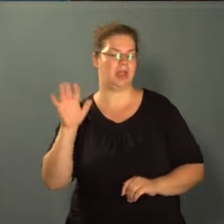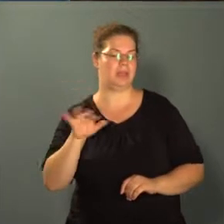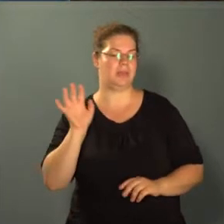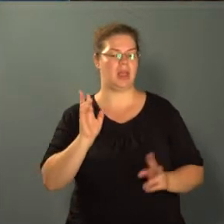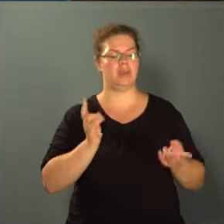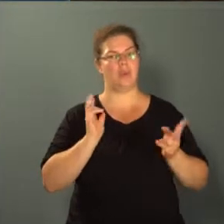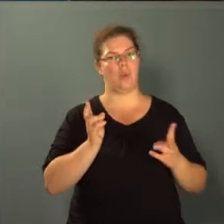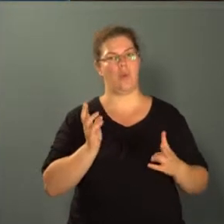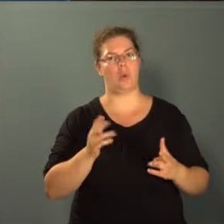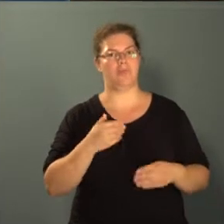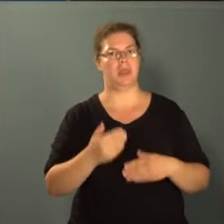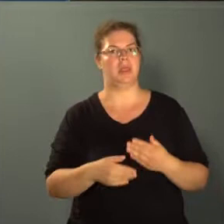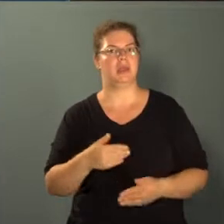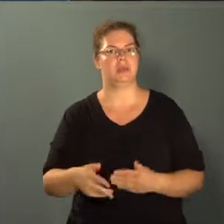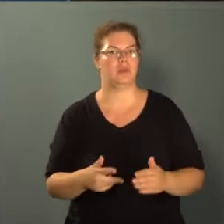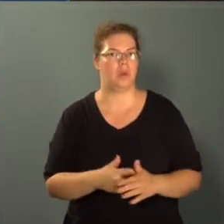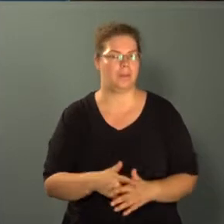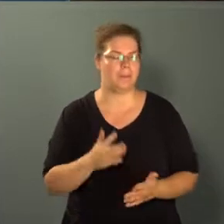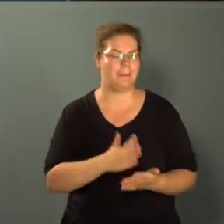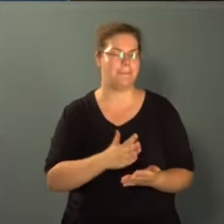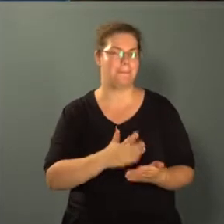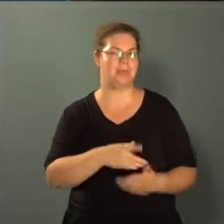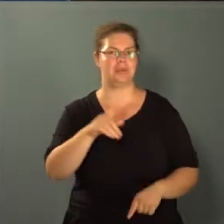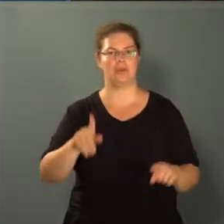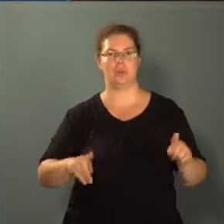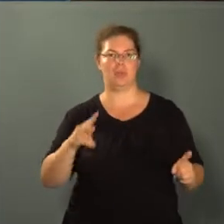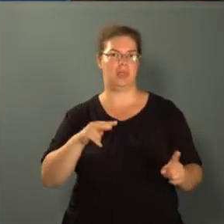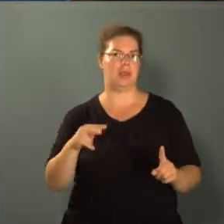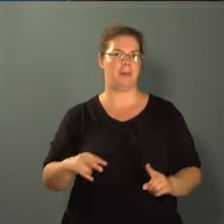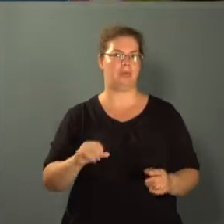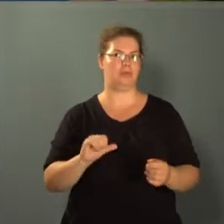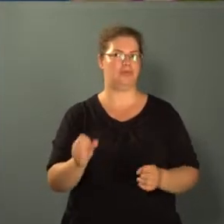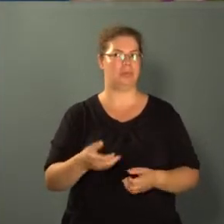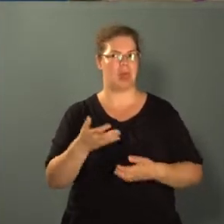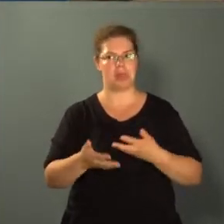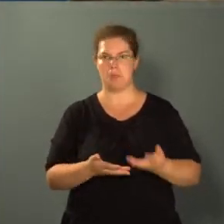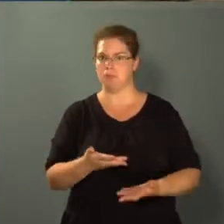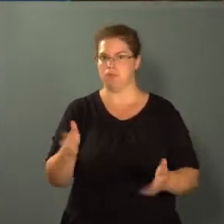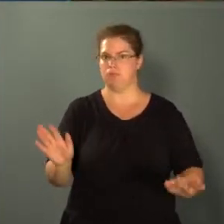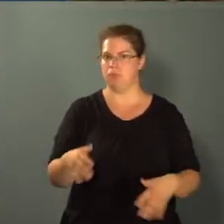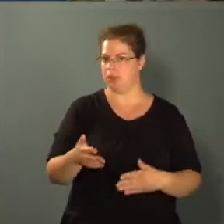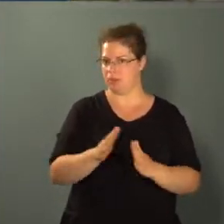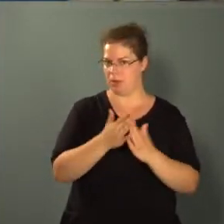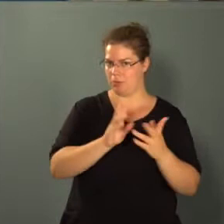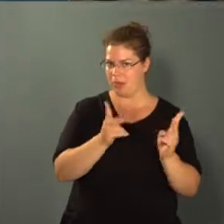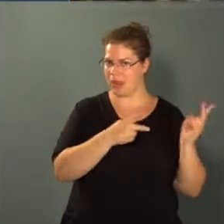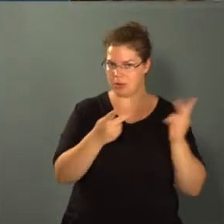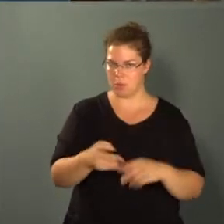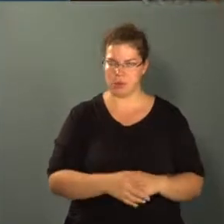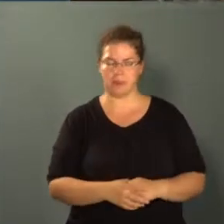elképzelhető, hogy menet közben már különböző szempontok előkerülnek, bármilyen könyvet lehet